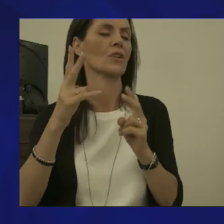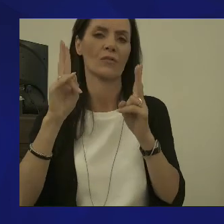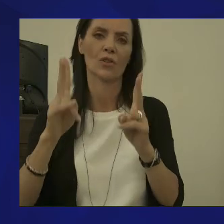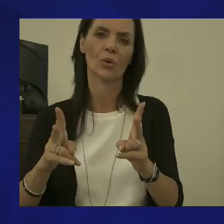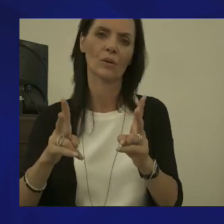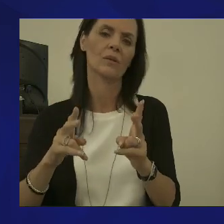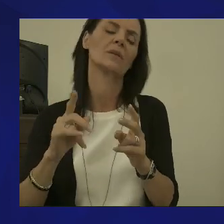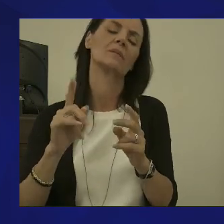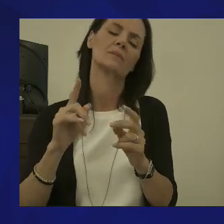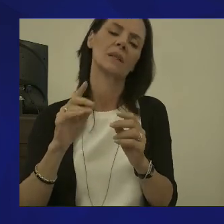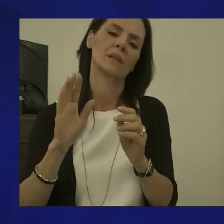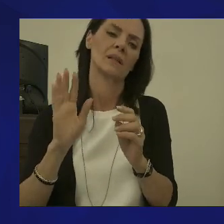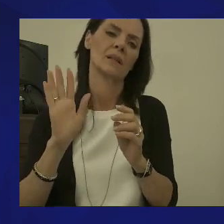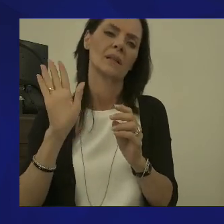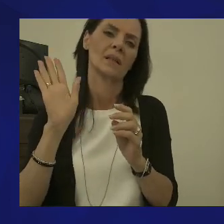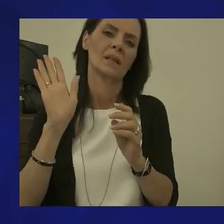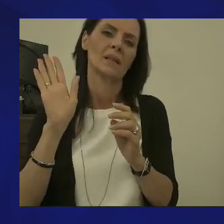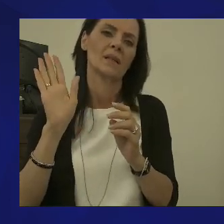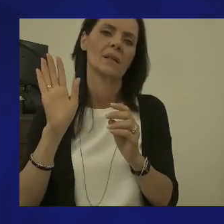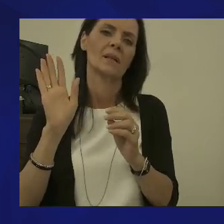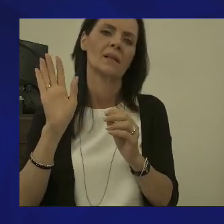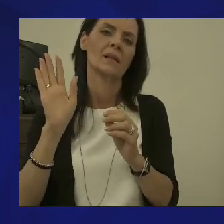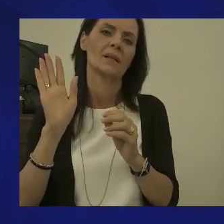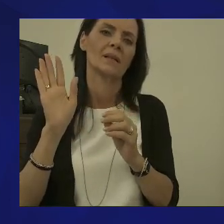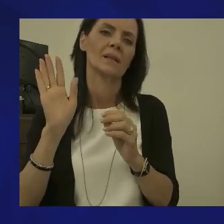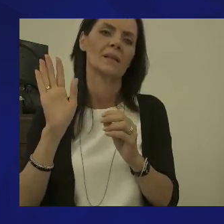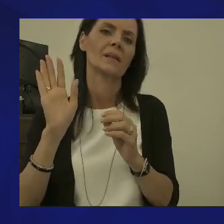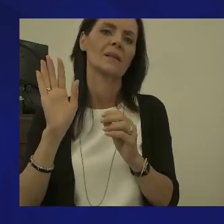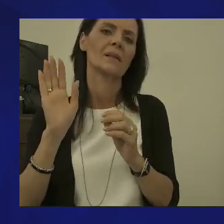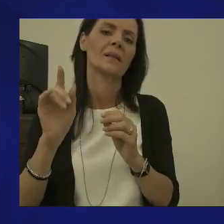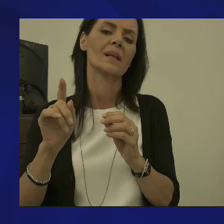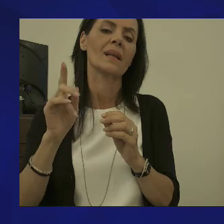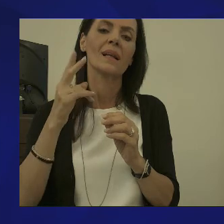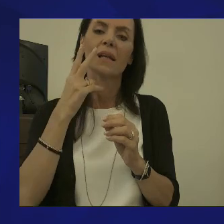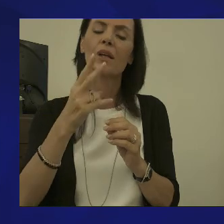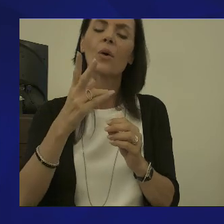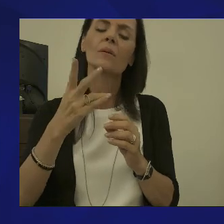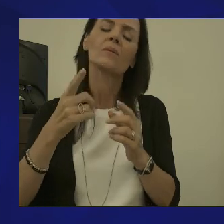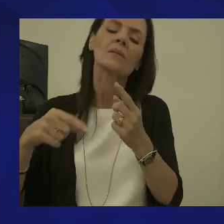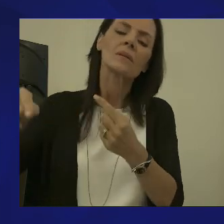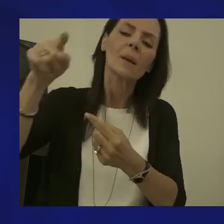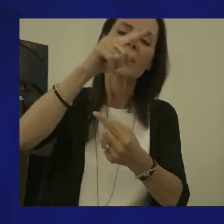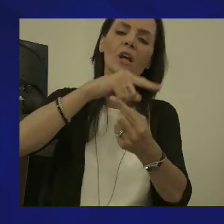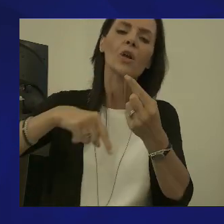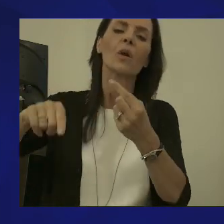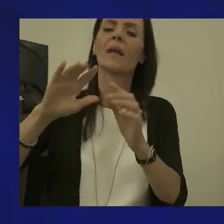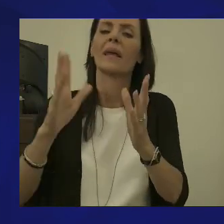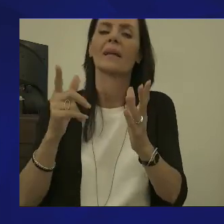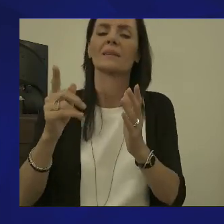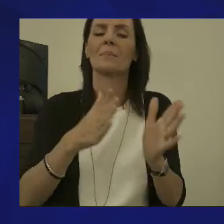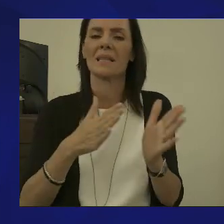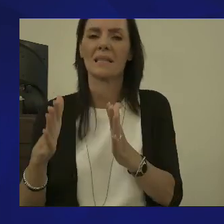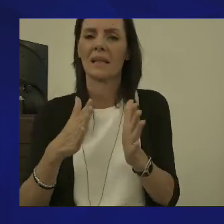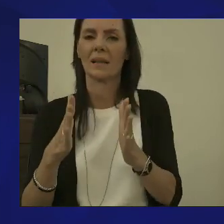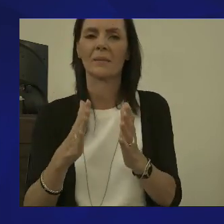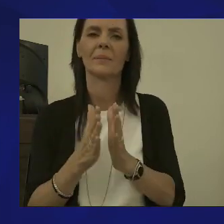זה לאפשר לנו לטפל בזה, גם בממשק ובקטע של לא בונים במגרש, במרווח, ולראות את המכלול מבחינה נופית שזה מסתדר, כי כרגע